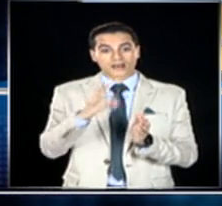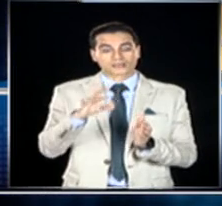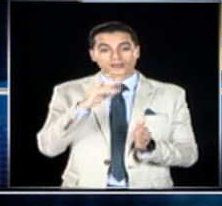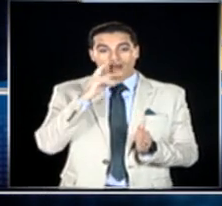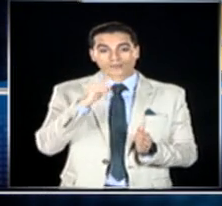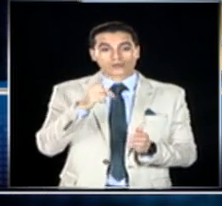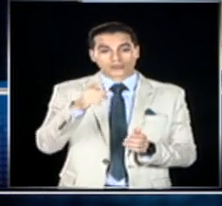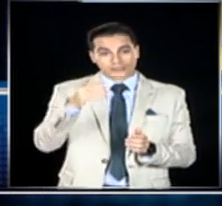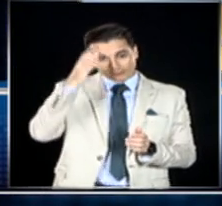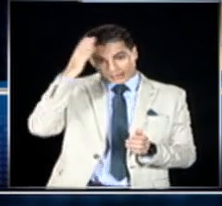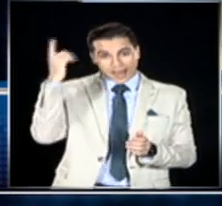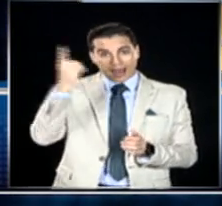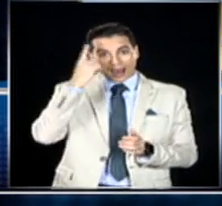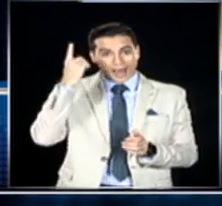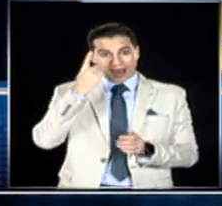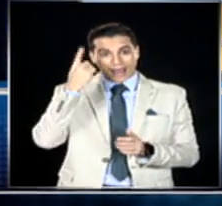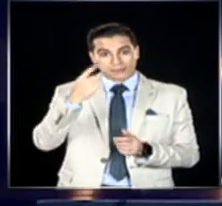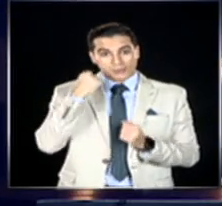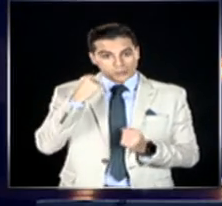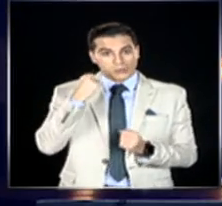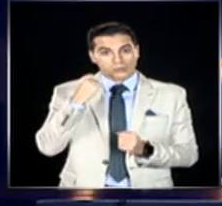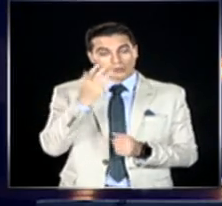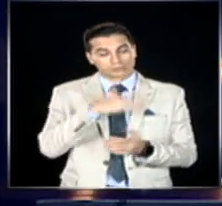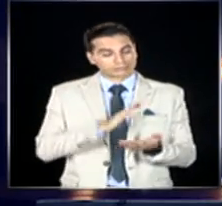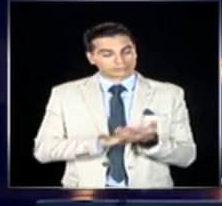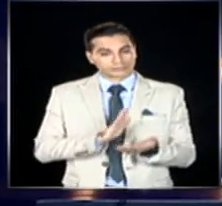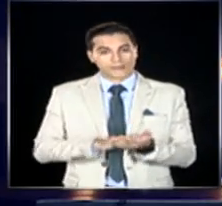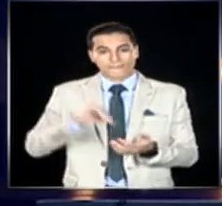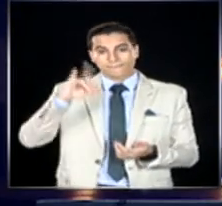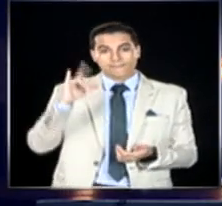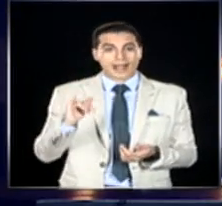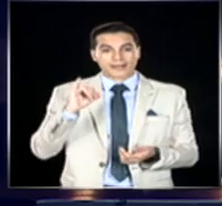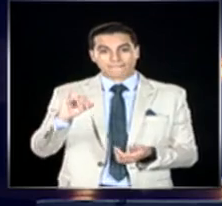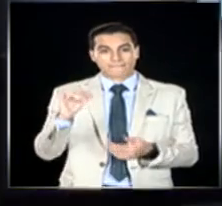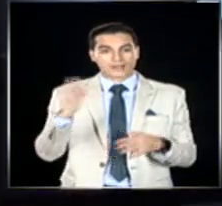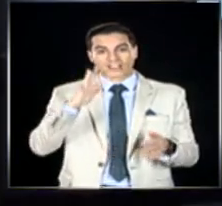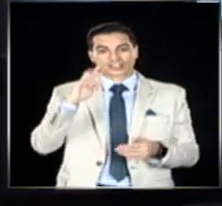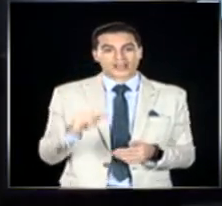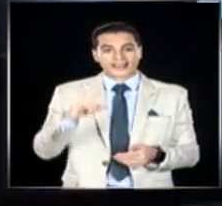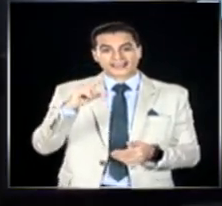محمد الخامس. وطبعا لازم نحيي العالمة مريم شديد.